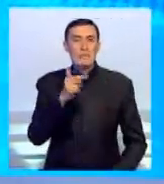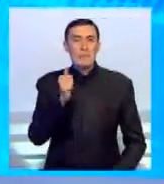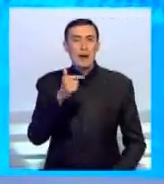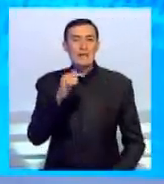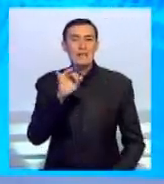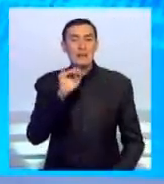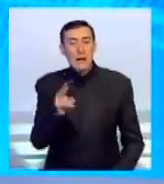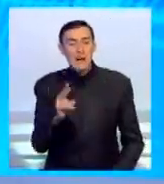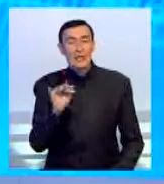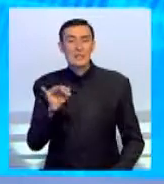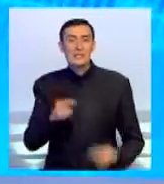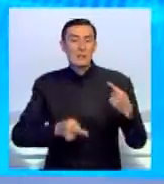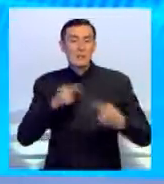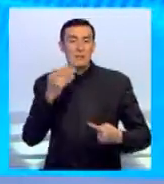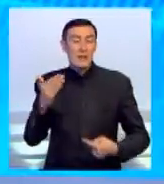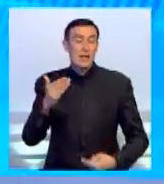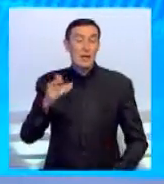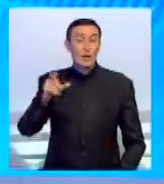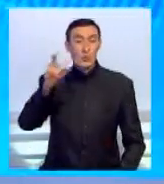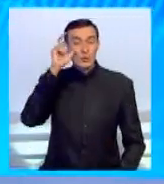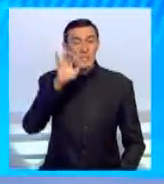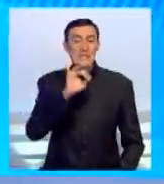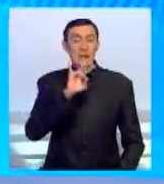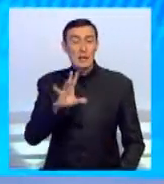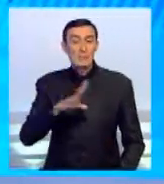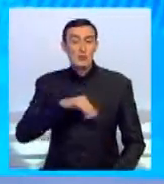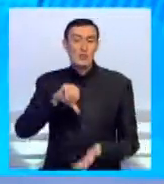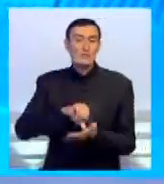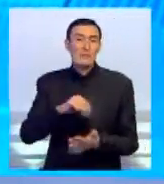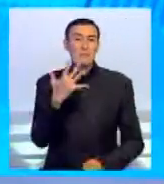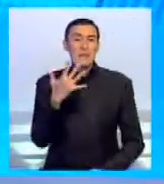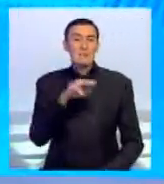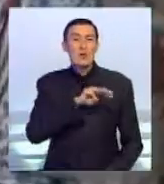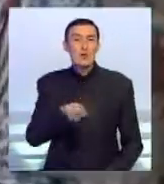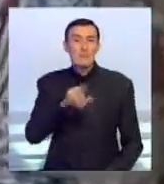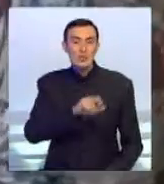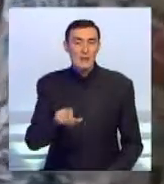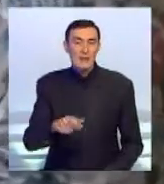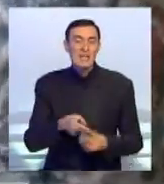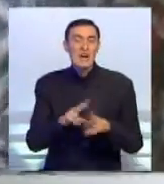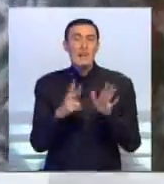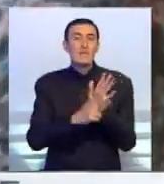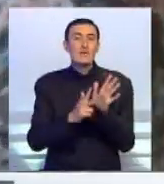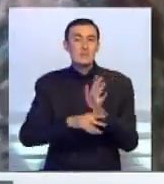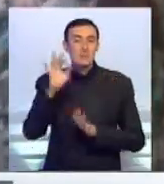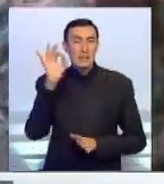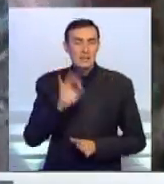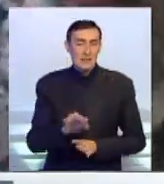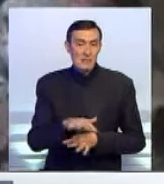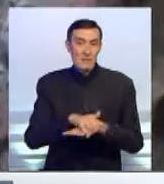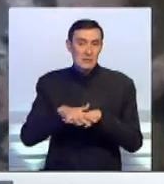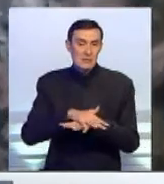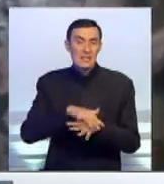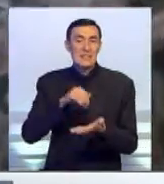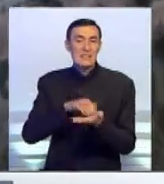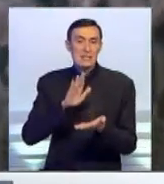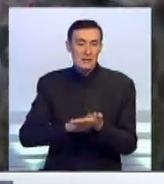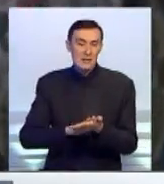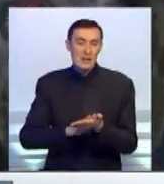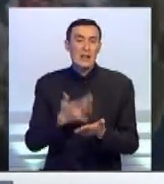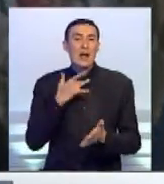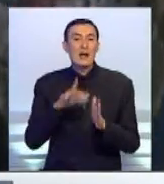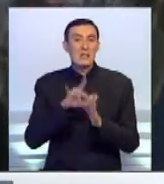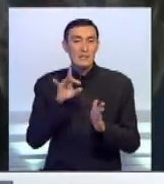со стороны Анкары и Тегерана, участие приняли 5 миллионов человек. Это почти 80% от общего числа зарегистрированных